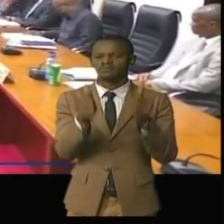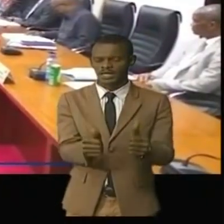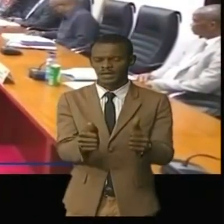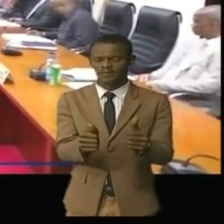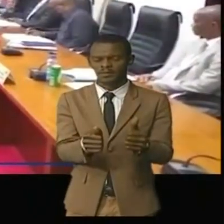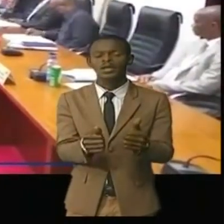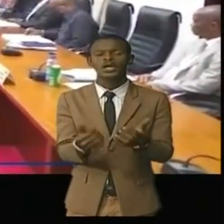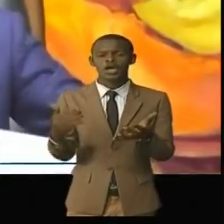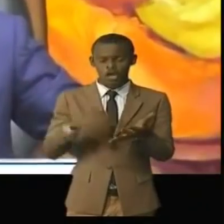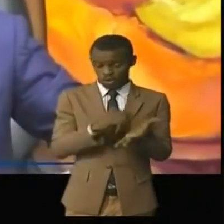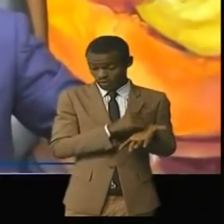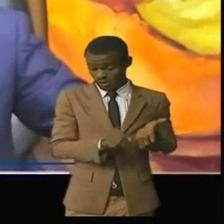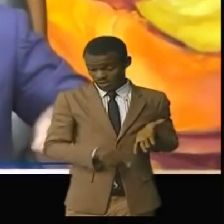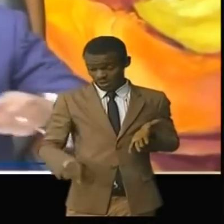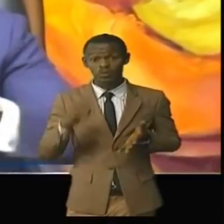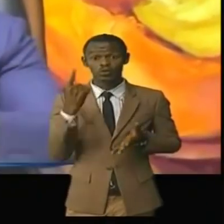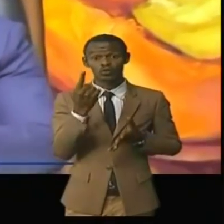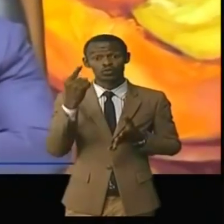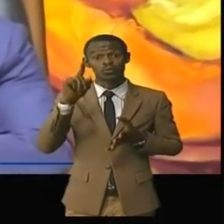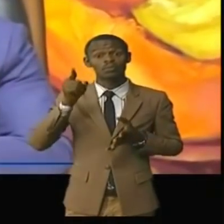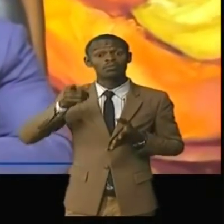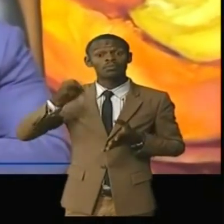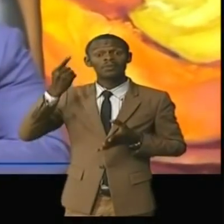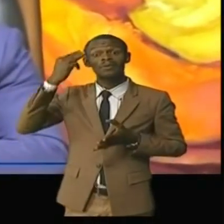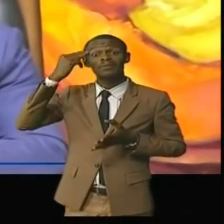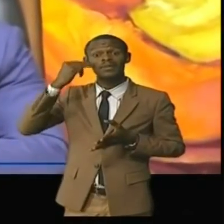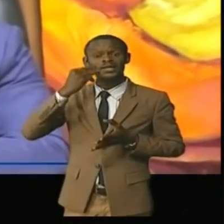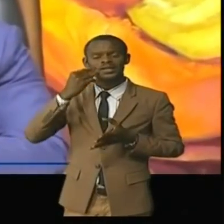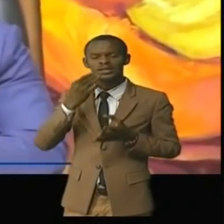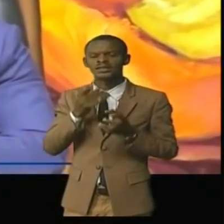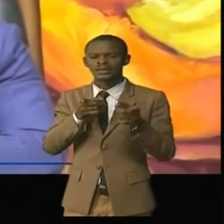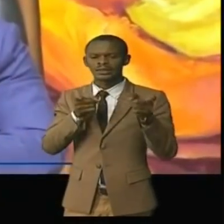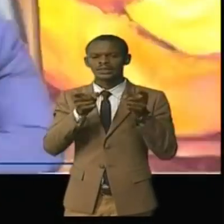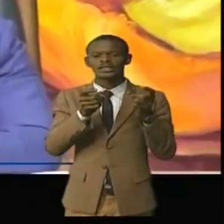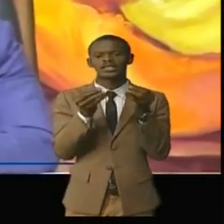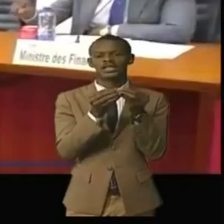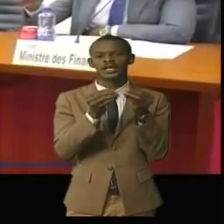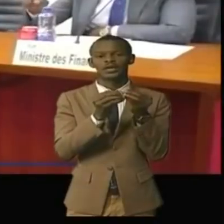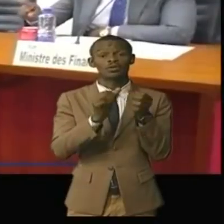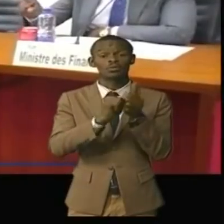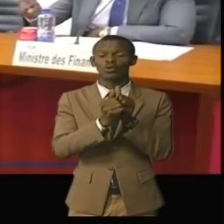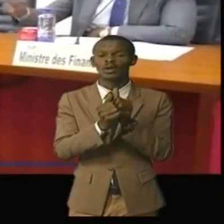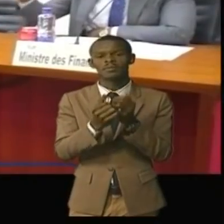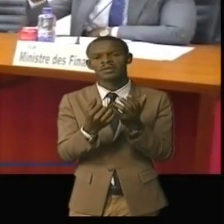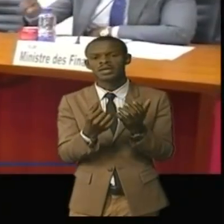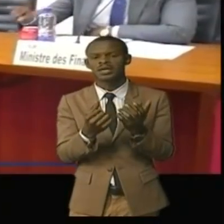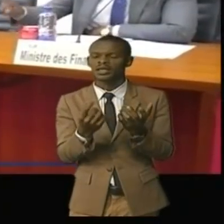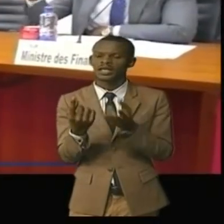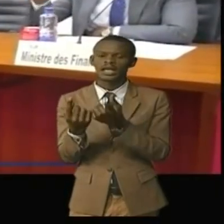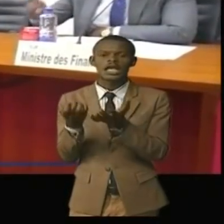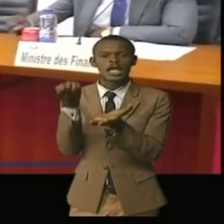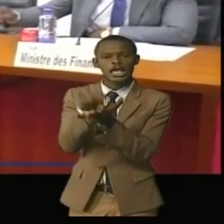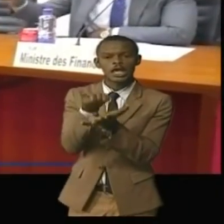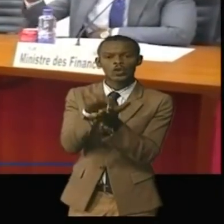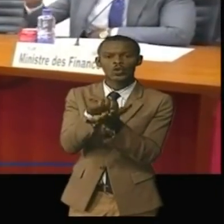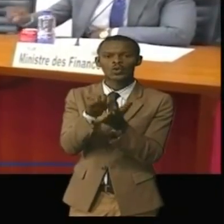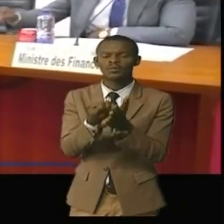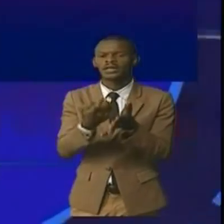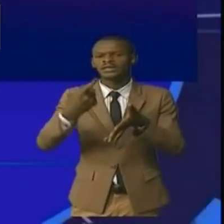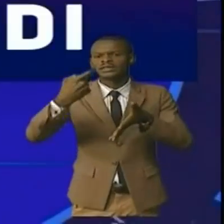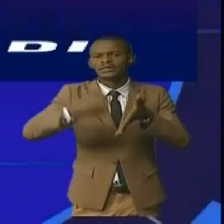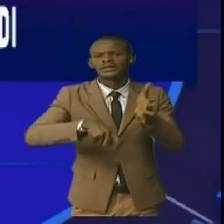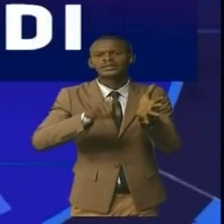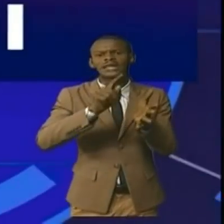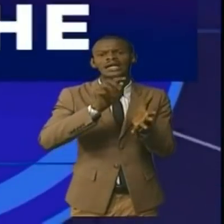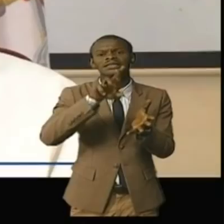le chef du gouvernement congolais a présidé la réunion de la conjoncture économique sur la suppression de la taxe RAM et la situation macroéconomique stable.